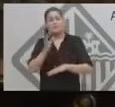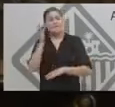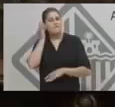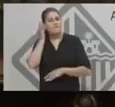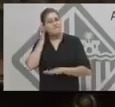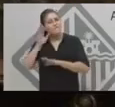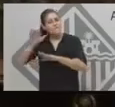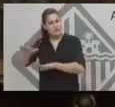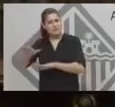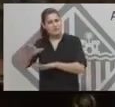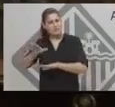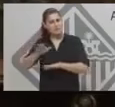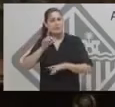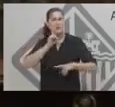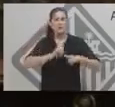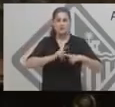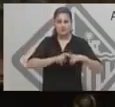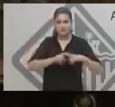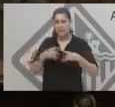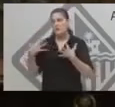igualitària, inclusiva i acollidora.